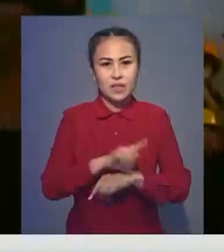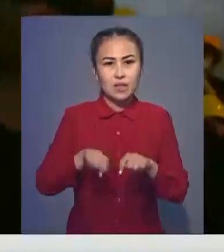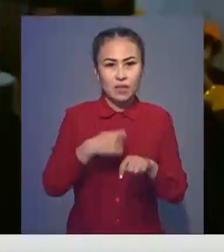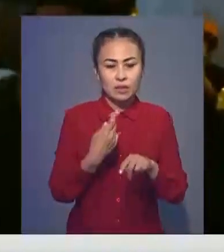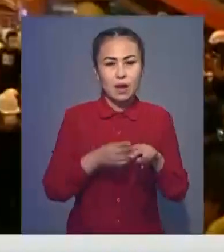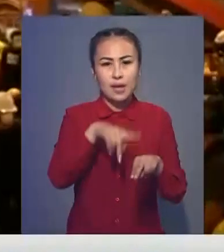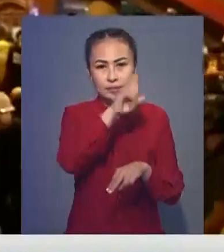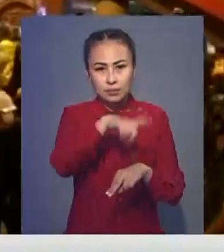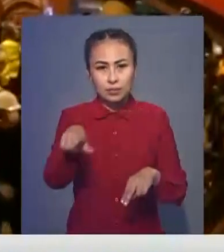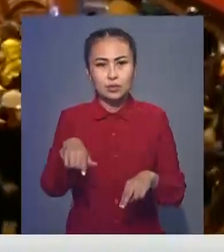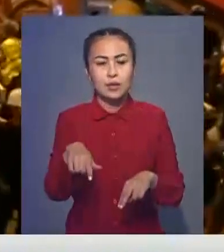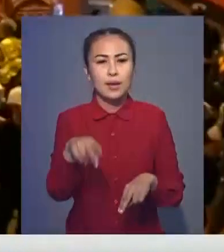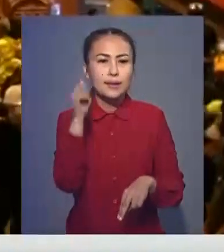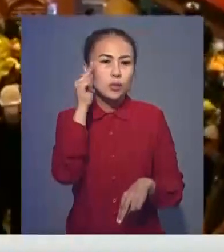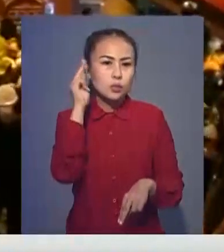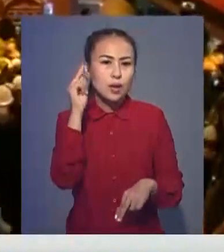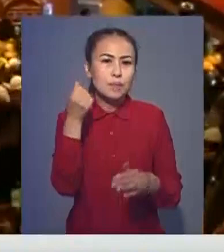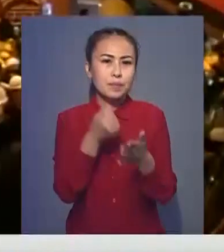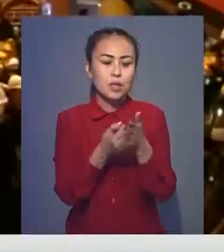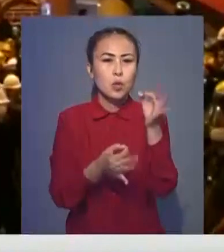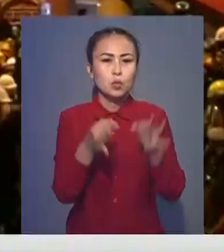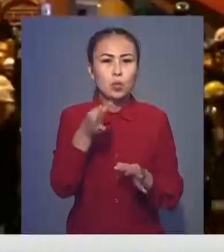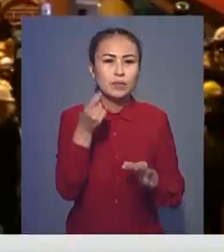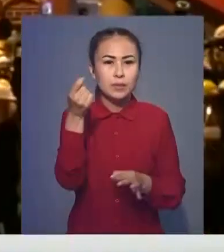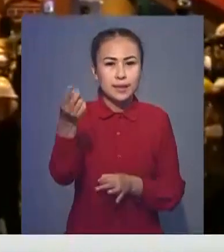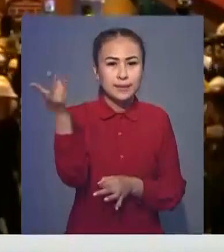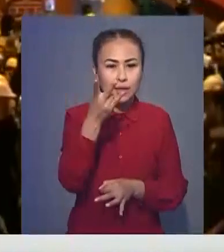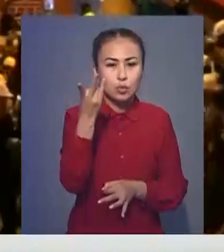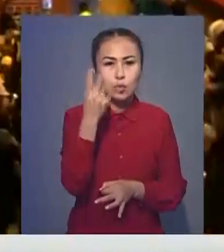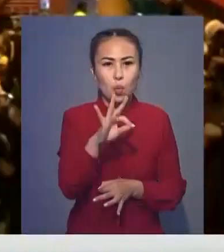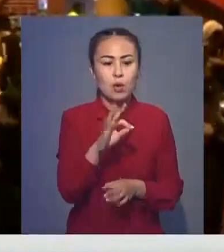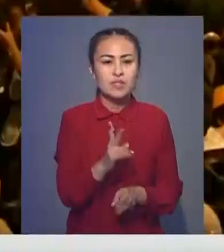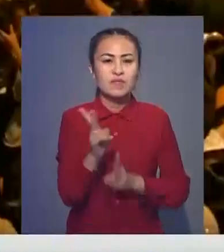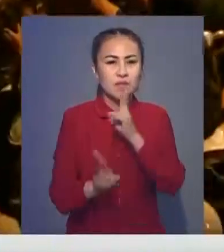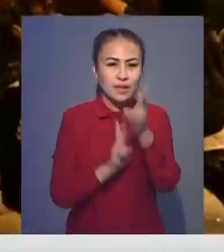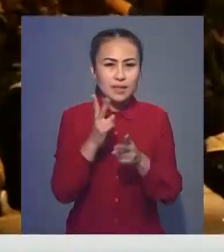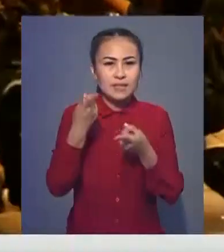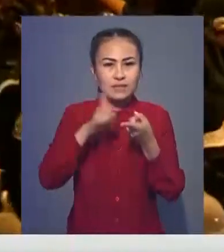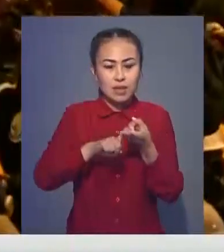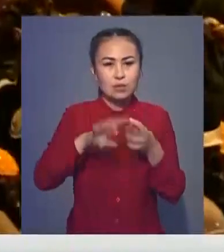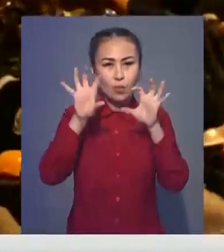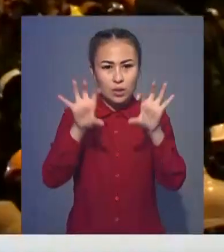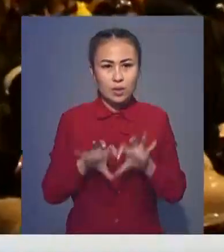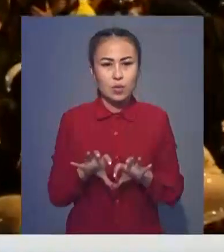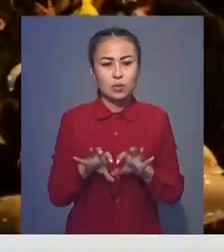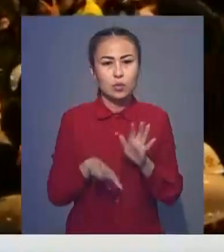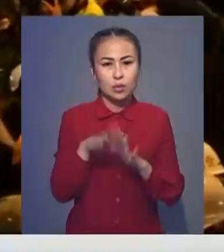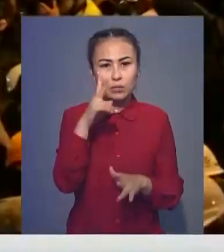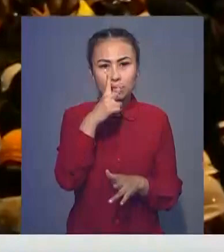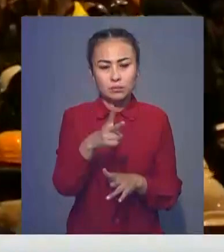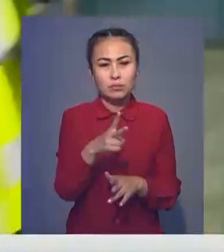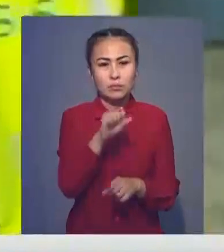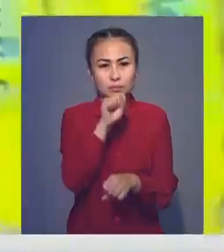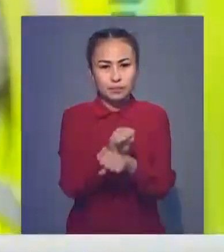ілінген азаматтарды құрлықтық Қытай сотына беруі тиіс. Алайда ереуілдерге байланысты билік заң жобасын қарауды